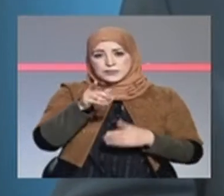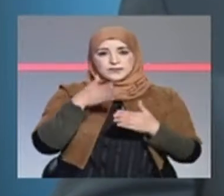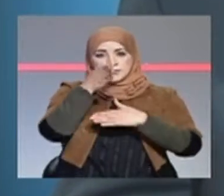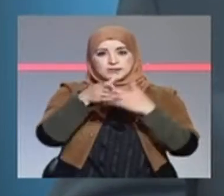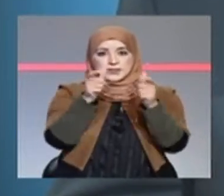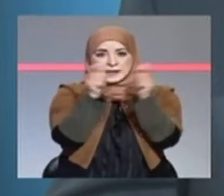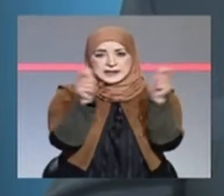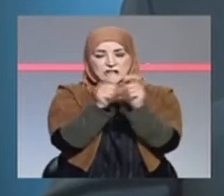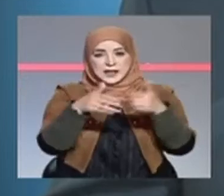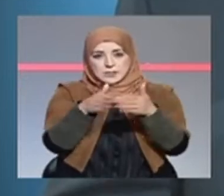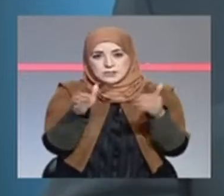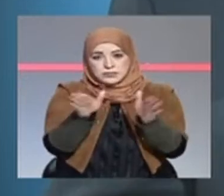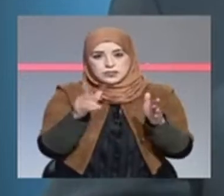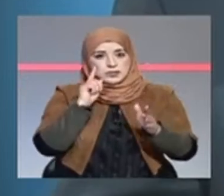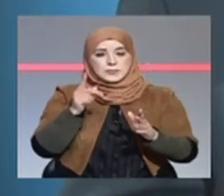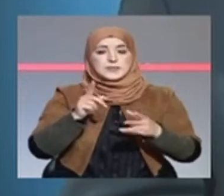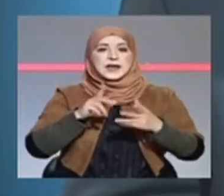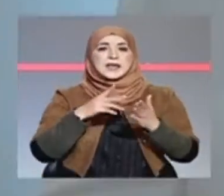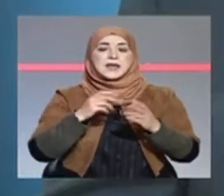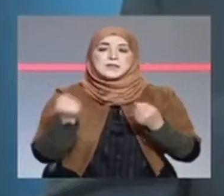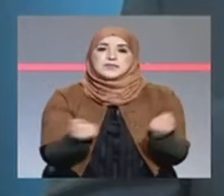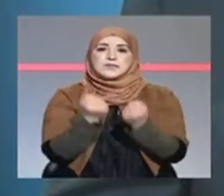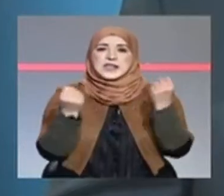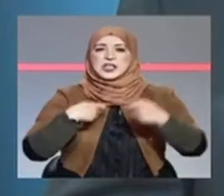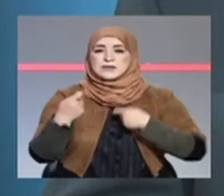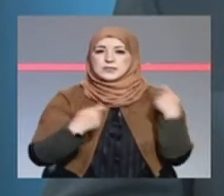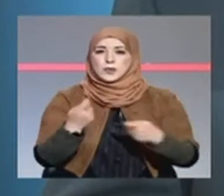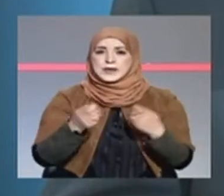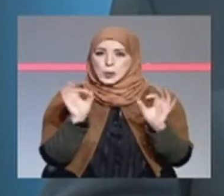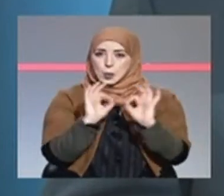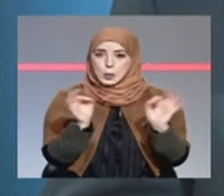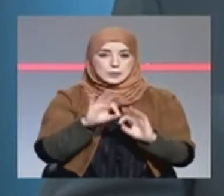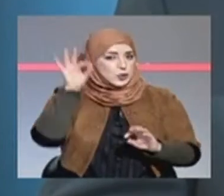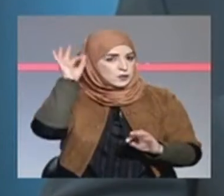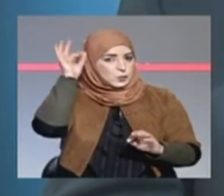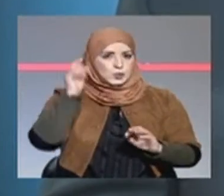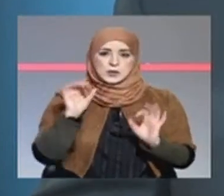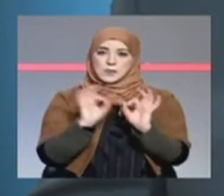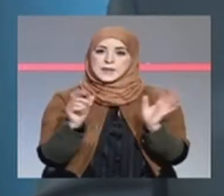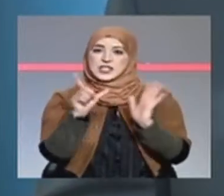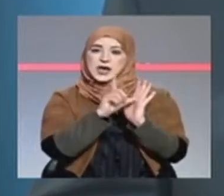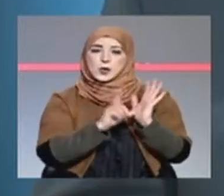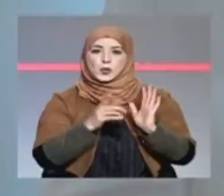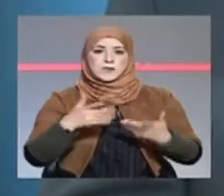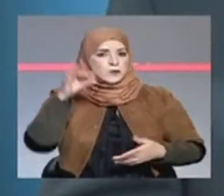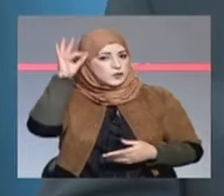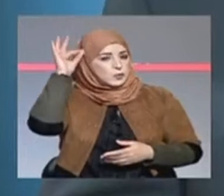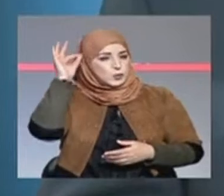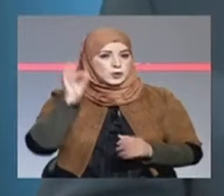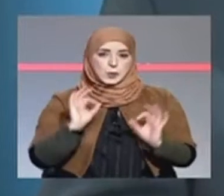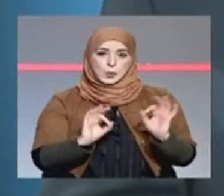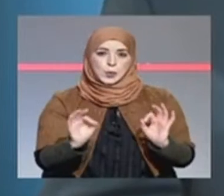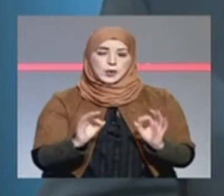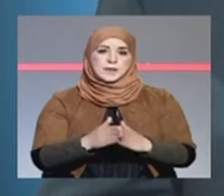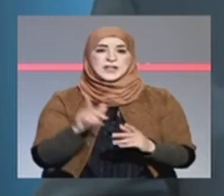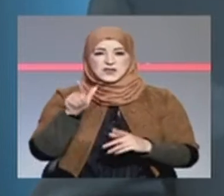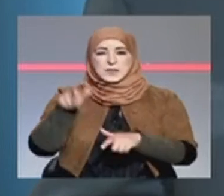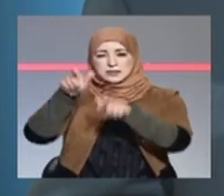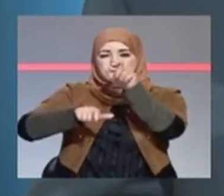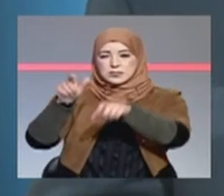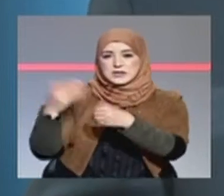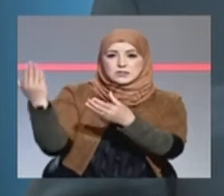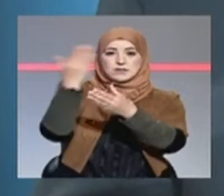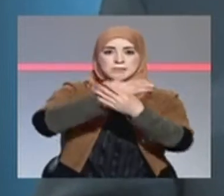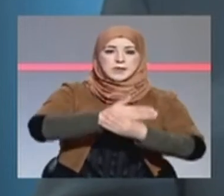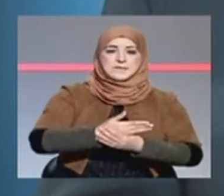نهايه كل نشاط يكون يسمع الناس في تونس ما عليش اه اطر قانونيه ثم الدخول في القطاع